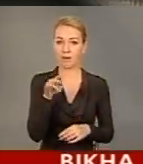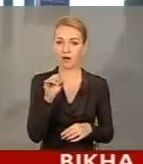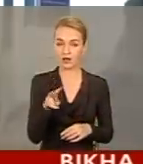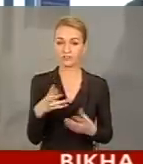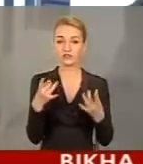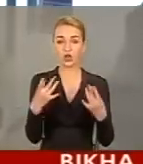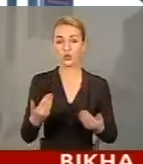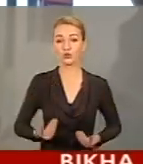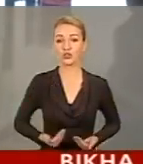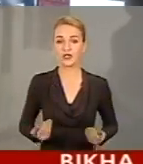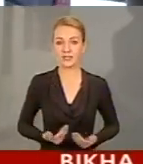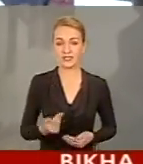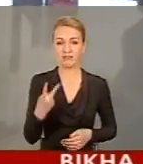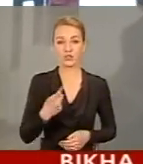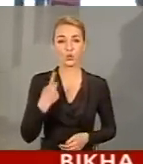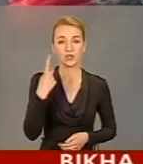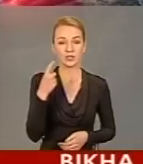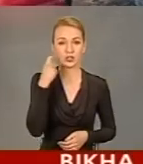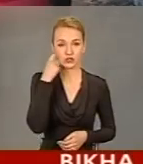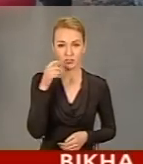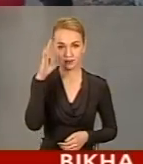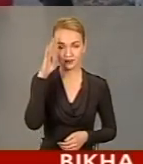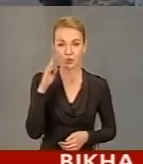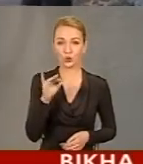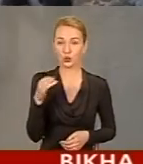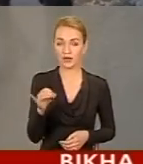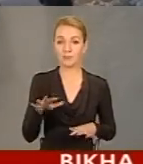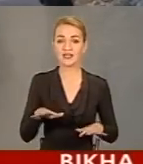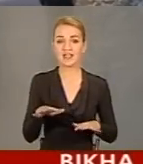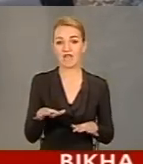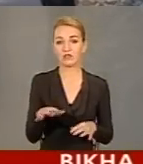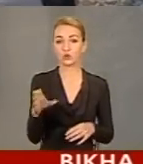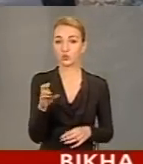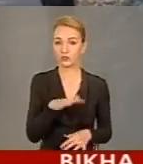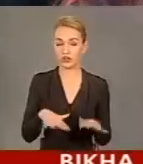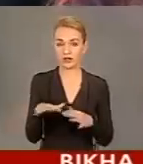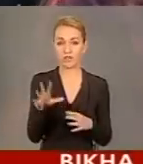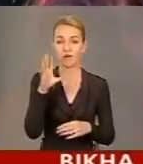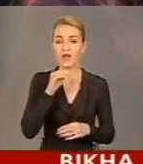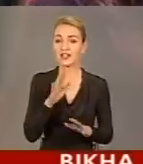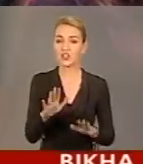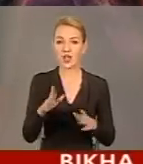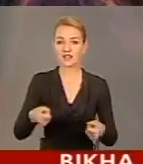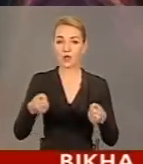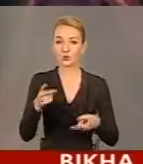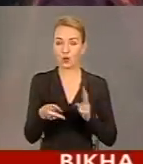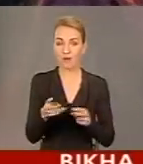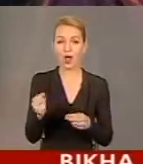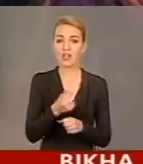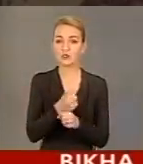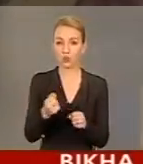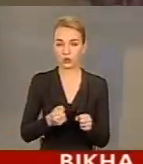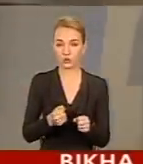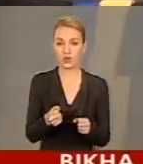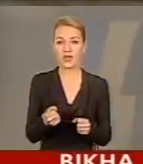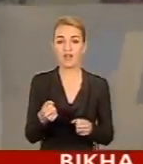звичайному житті, 21-річний кухар-кондитер Юрій. Місцевий, із Сумщини. Удало вправляється не лише з каструлями, а й зі зброєю.